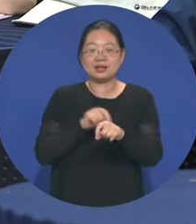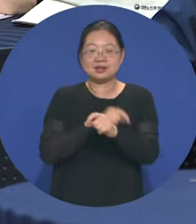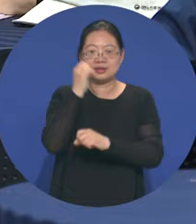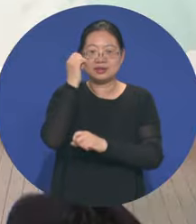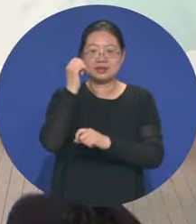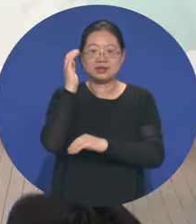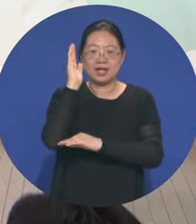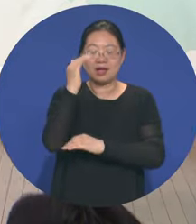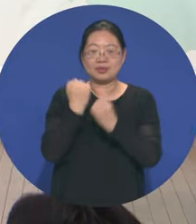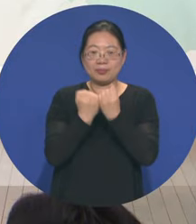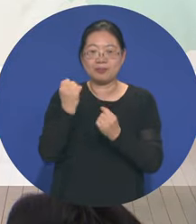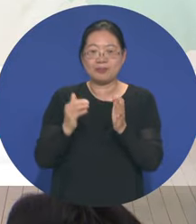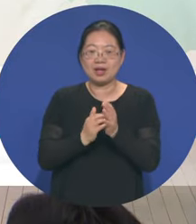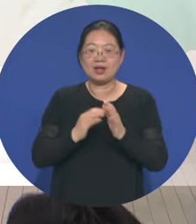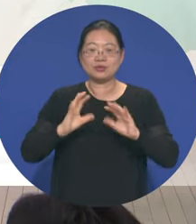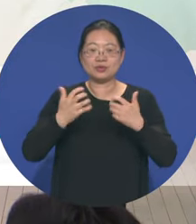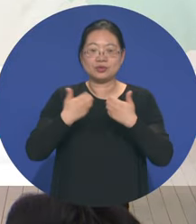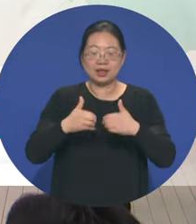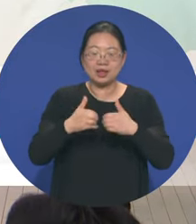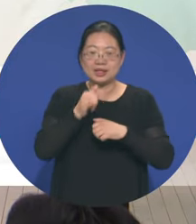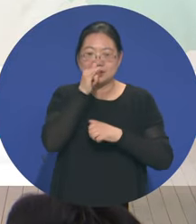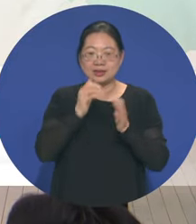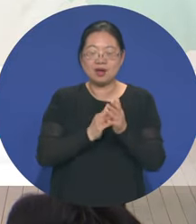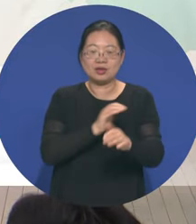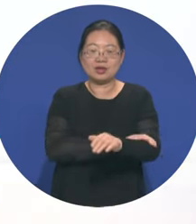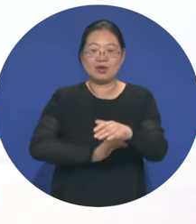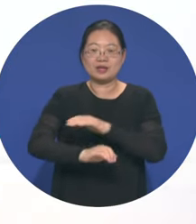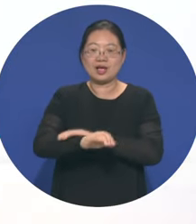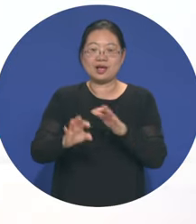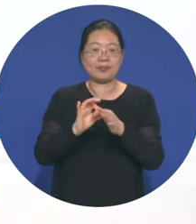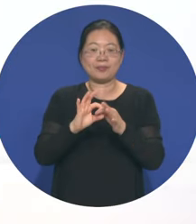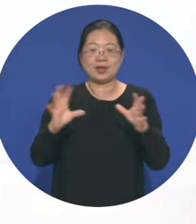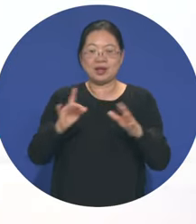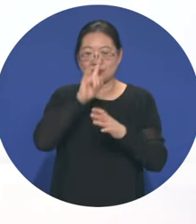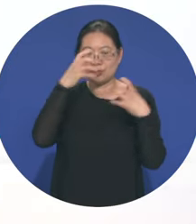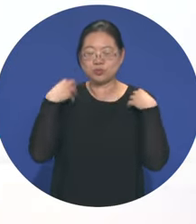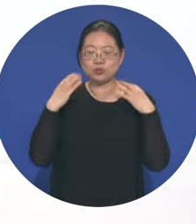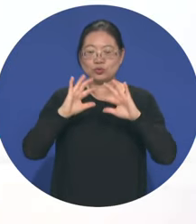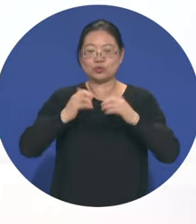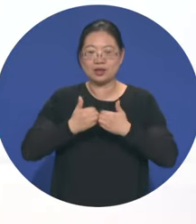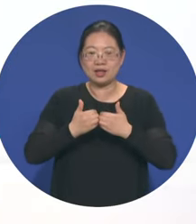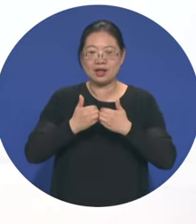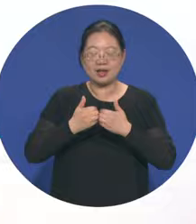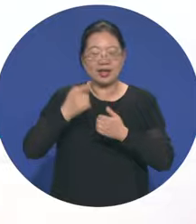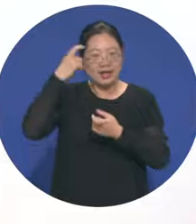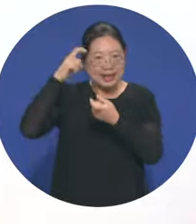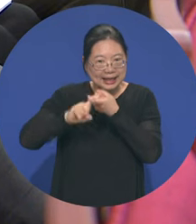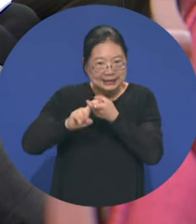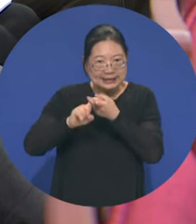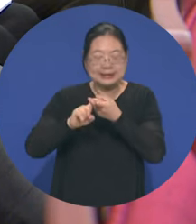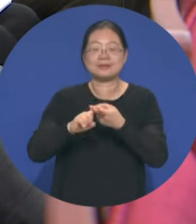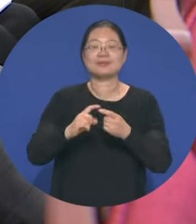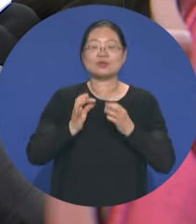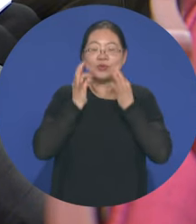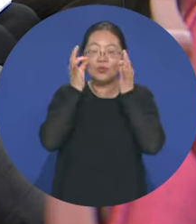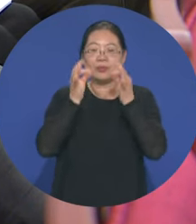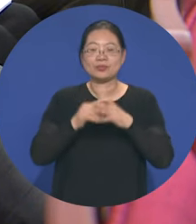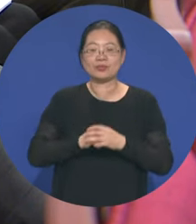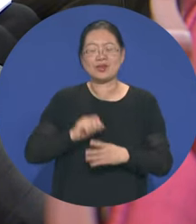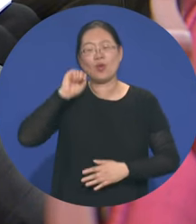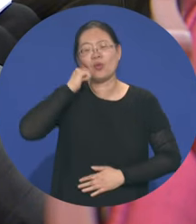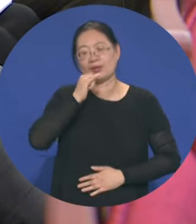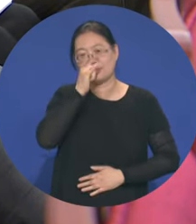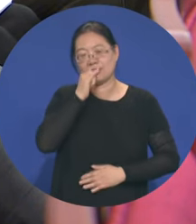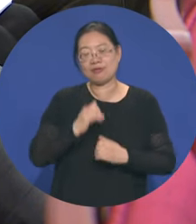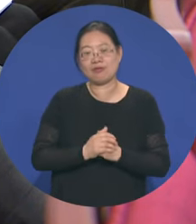진행해왔습니다. 국회 토론회도 개최해 여야를 가리지 않고 정부와 국회에 관심을 끌어냈습니다. 어려움도